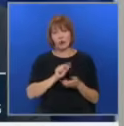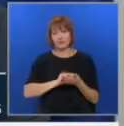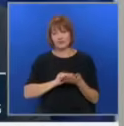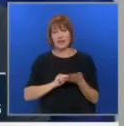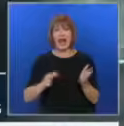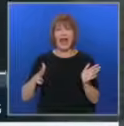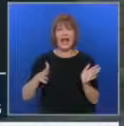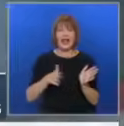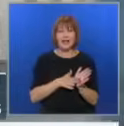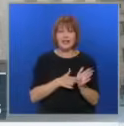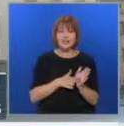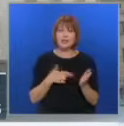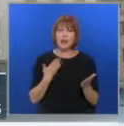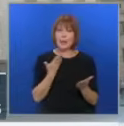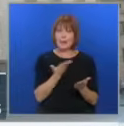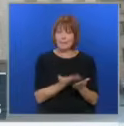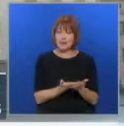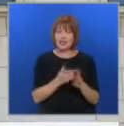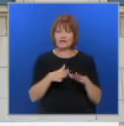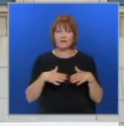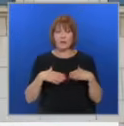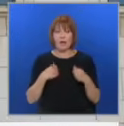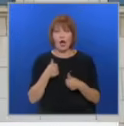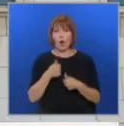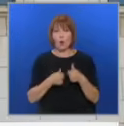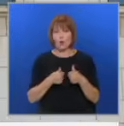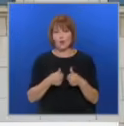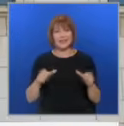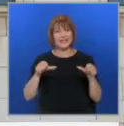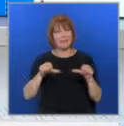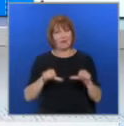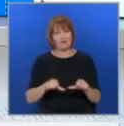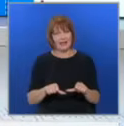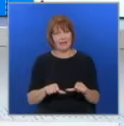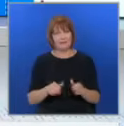на парламента. Конкурса за избор на управител тогава се провали.